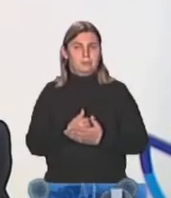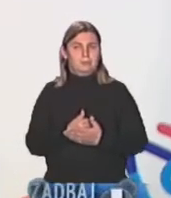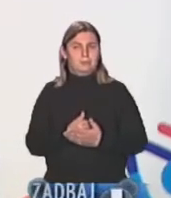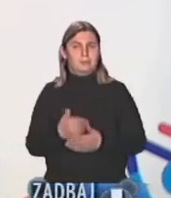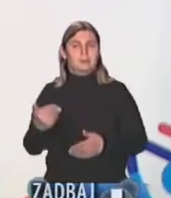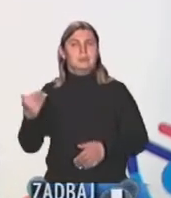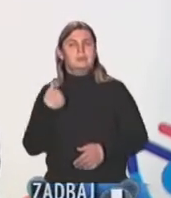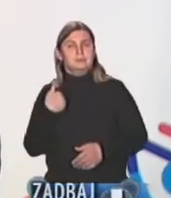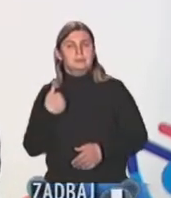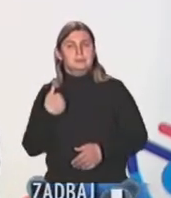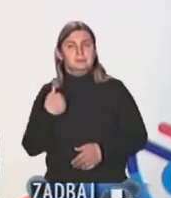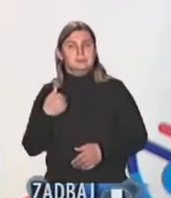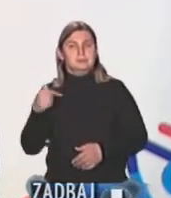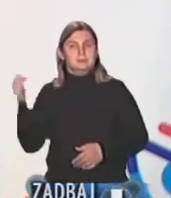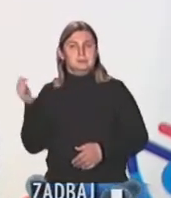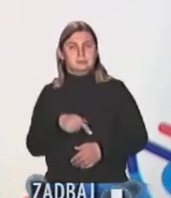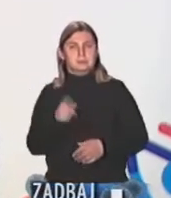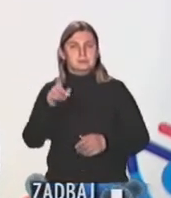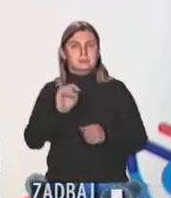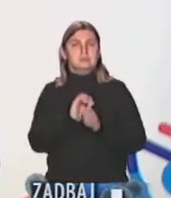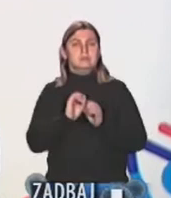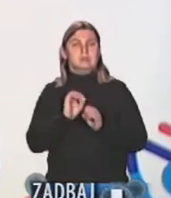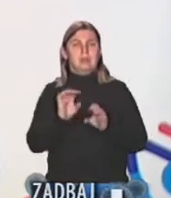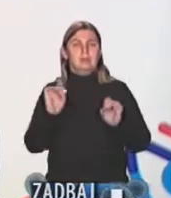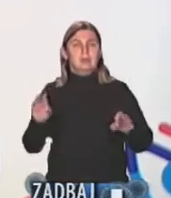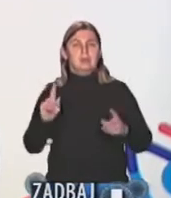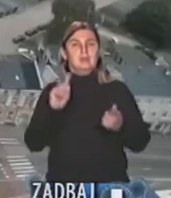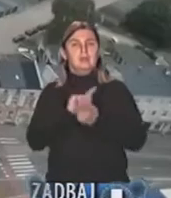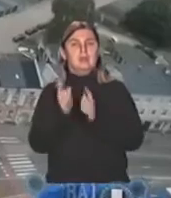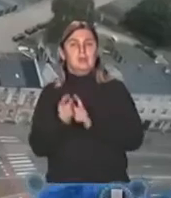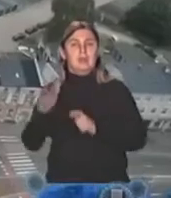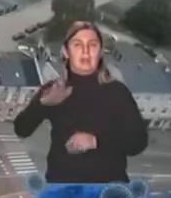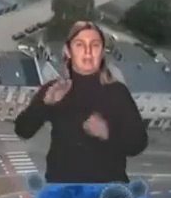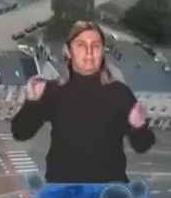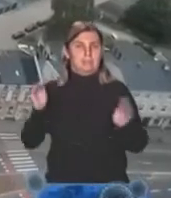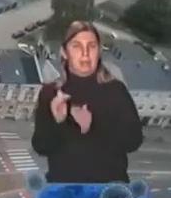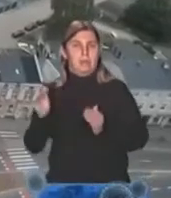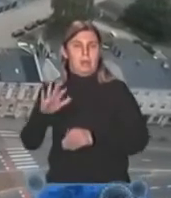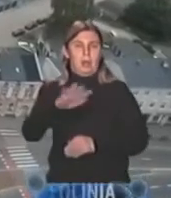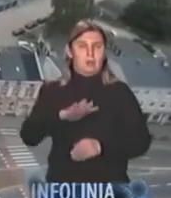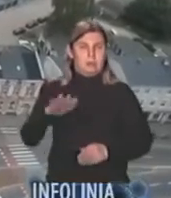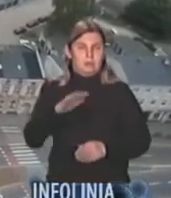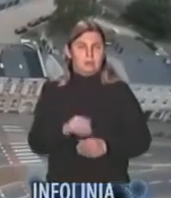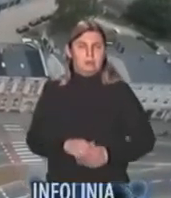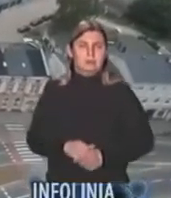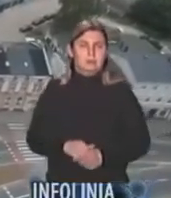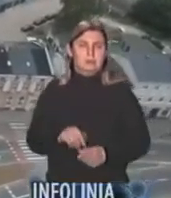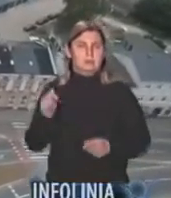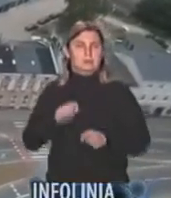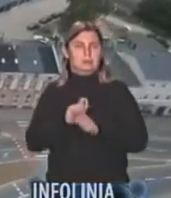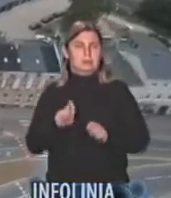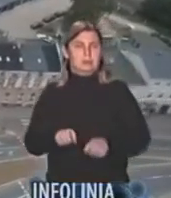nowością było to, że musieliśmy z racji epidemii zrezygnować ze spotkań osiedlowych. Koszalin, Karol Figurski, TVP3 Szczecin.